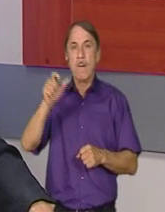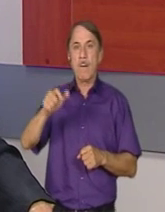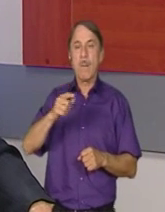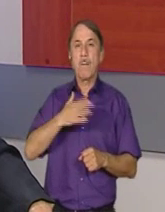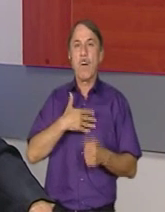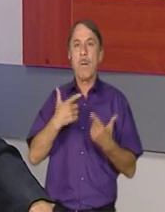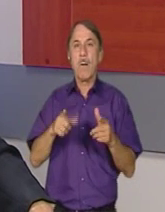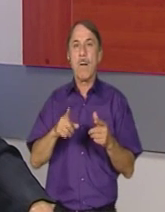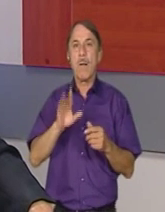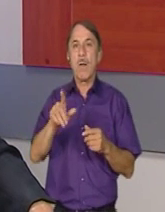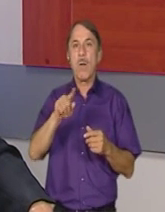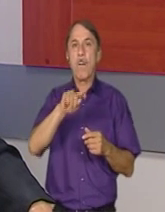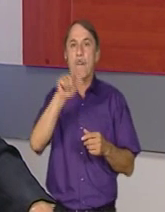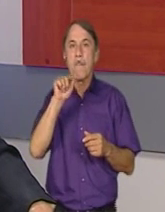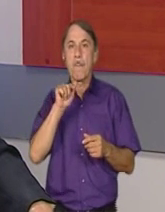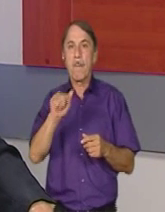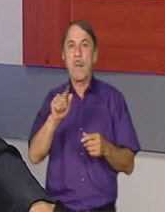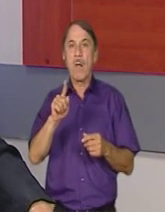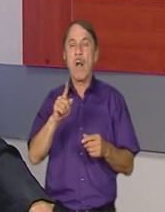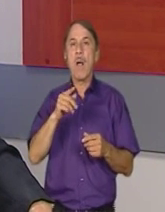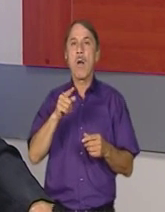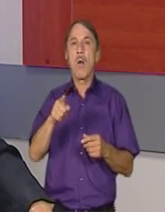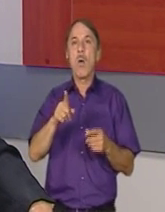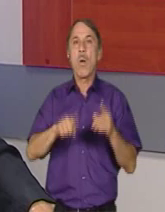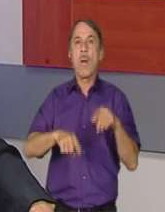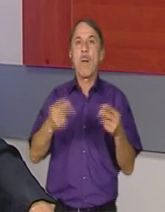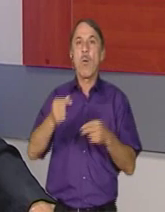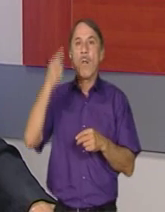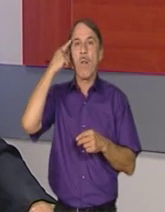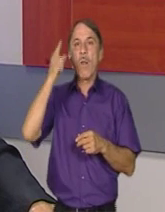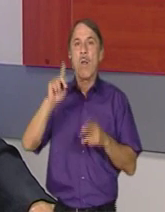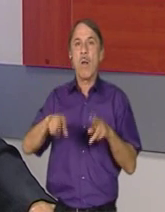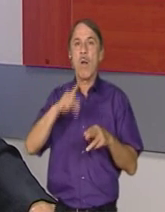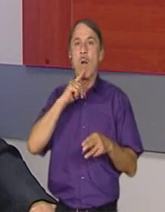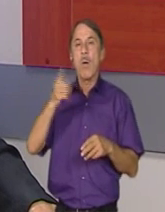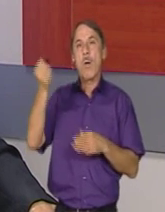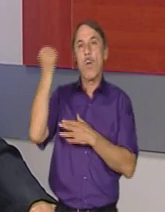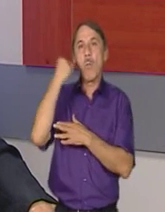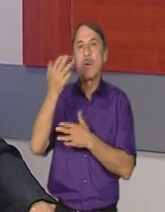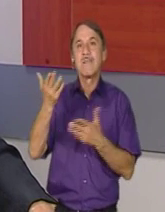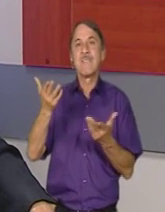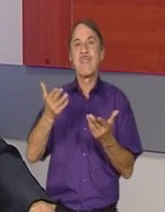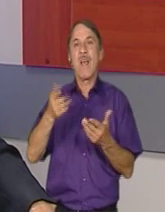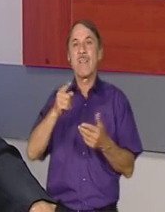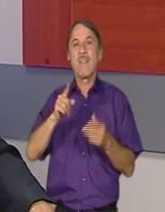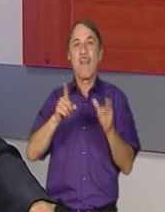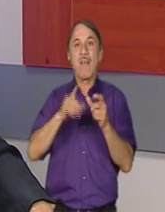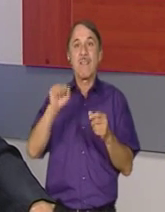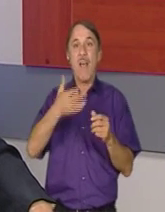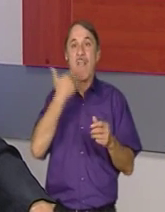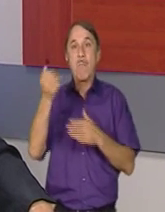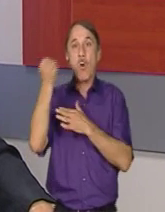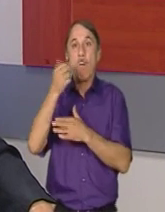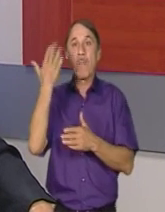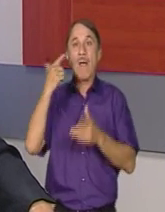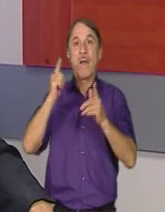na erekciju velikog mozga. I svi se pitaju kako nastaje aforizam, ali niko se ne pita kako nastaje glupost. Jer da nije